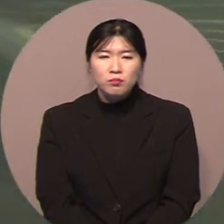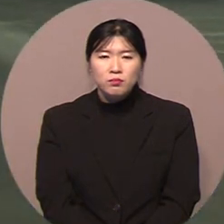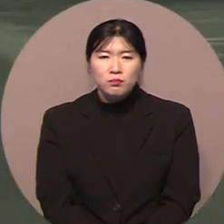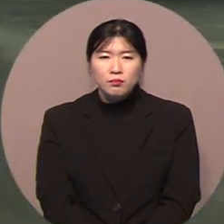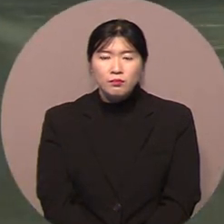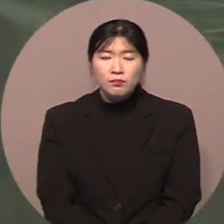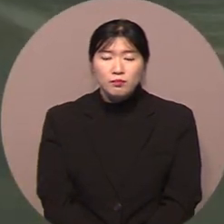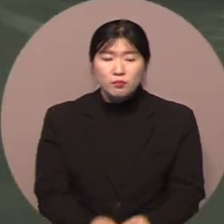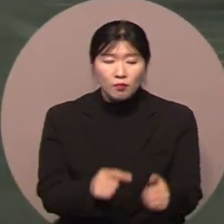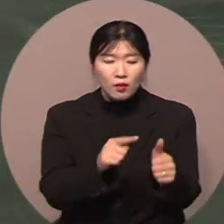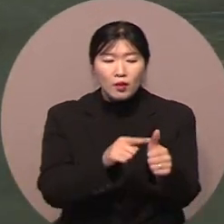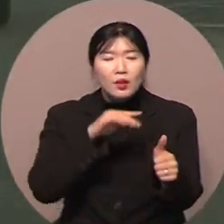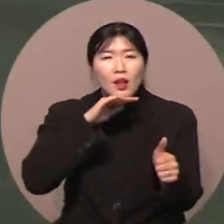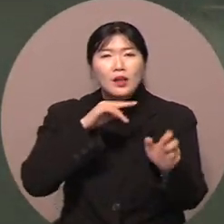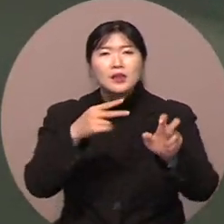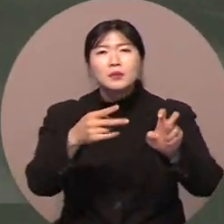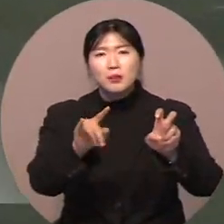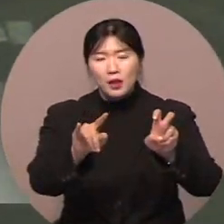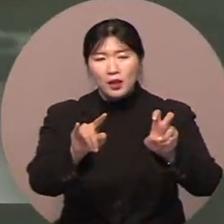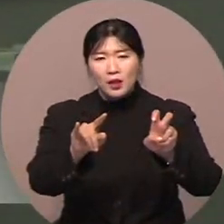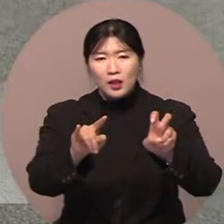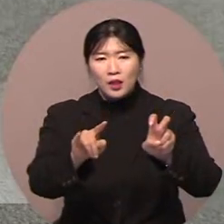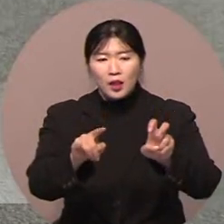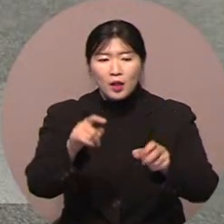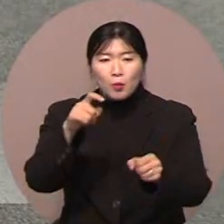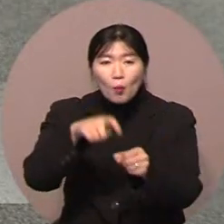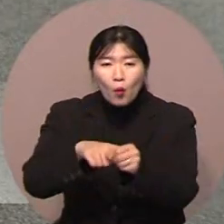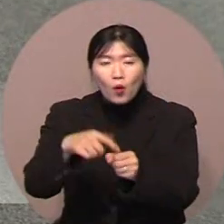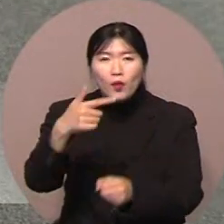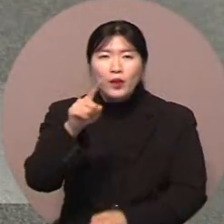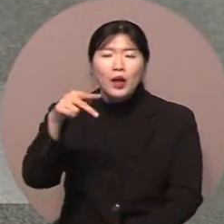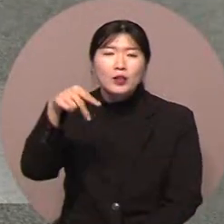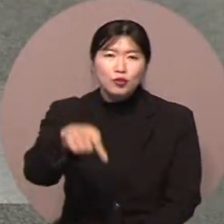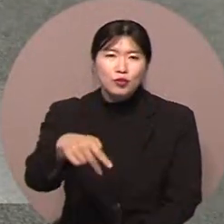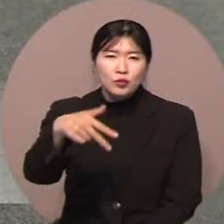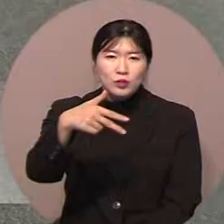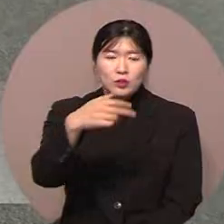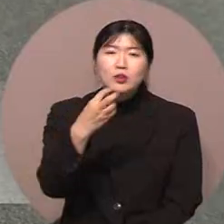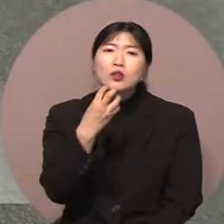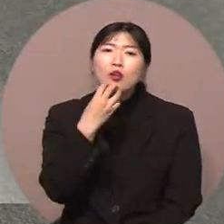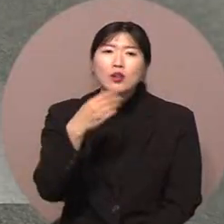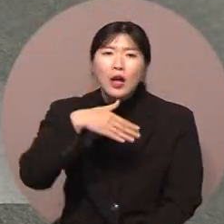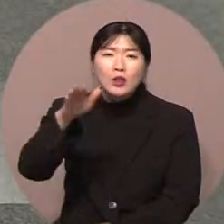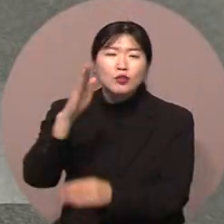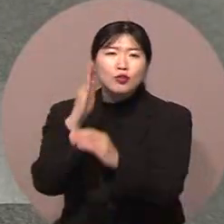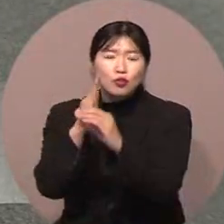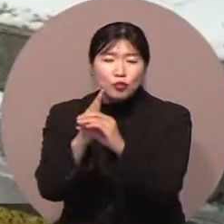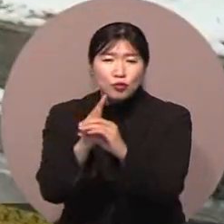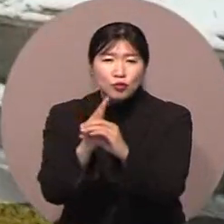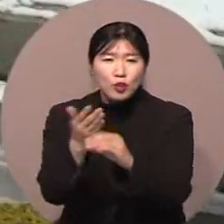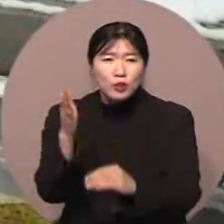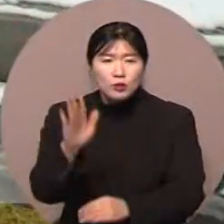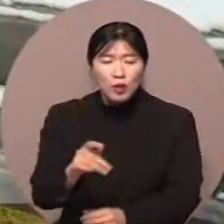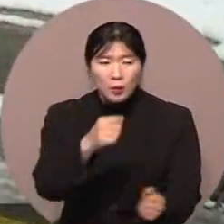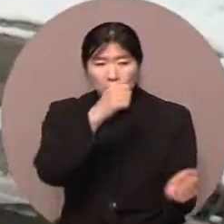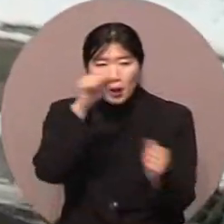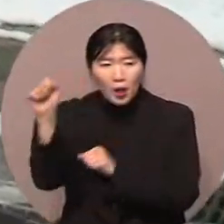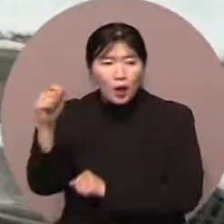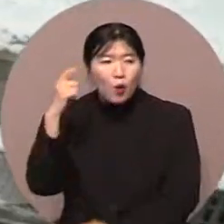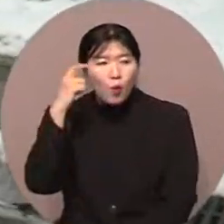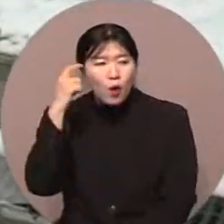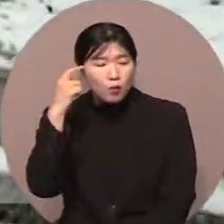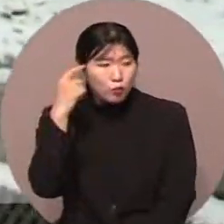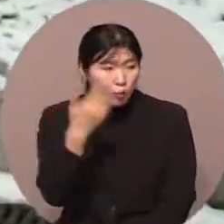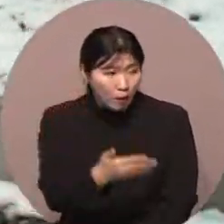경찰에 검거된 20대 피의자는 전남 나주에서 서울에 있는 가족을 만나러 가는 중이었습니다 하지만 택시를 훔친 이유에